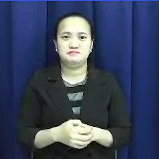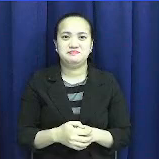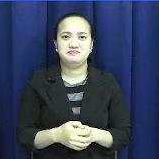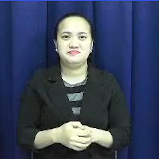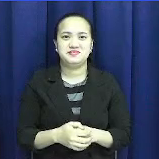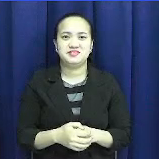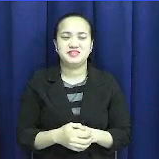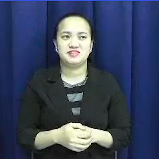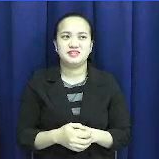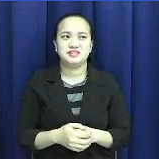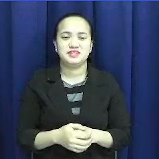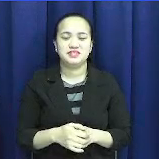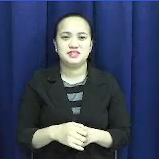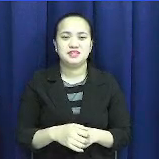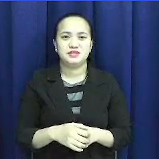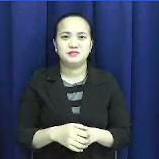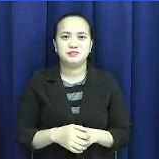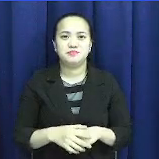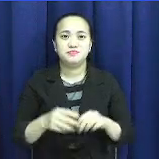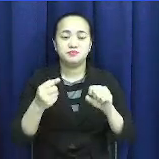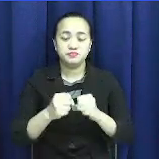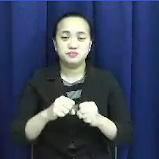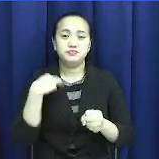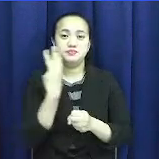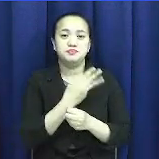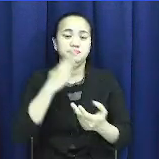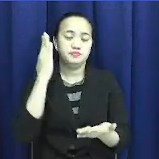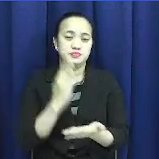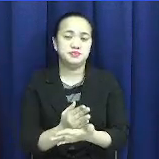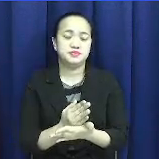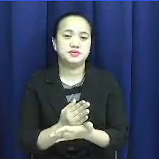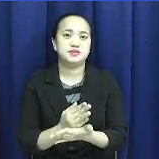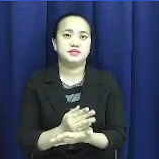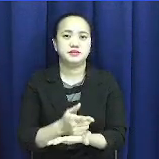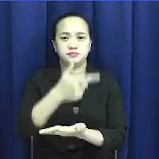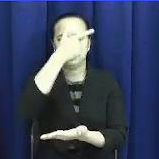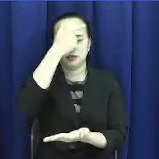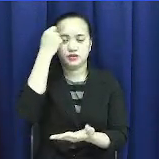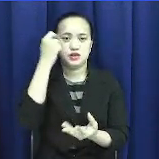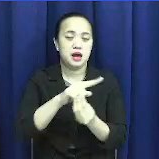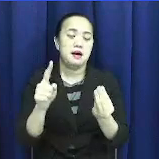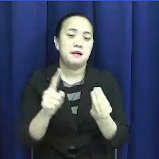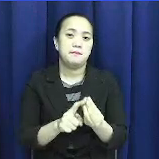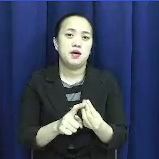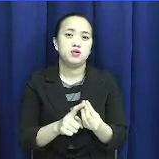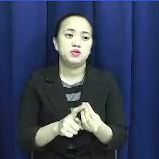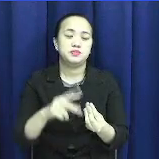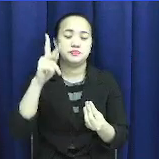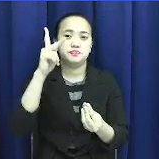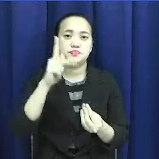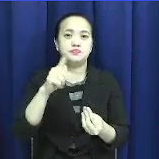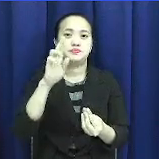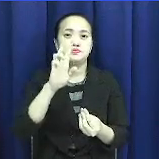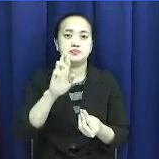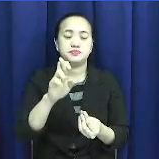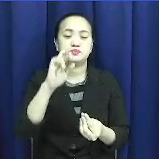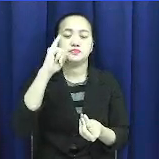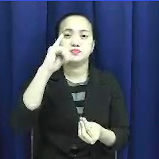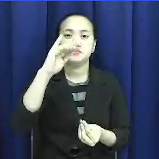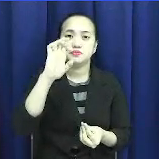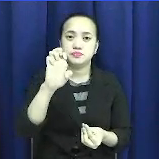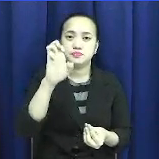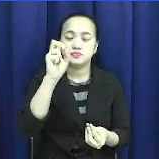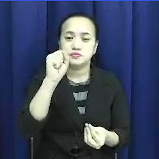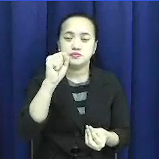So, pinutol natin saglit yung pag-aaral po natin about the priesthood of all believers, pero